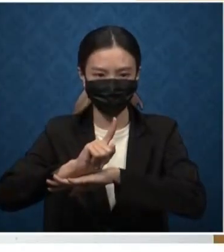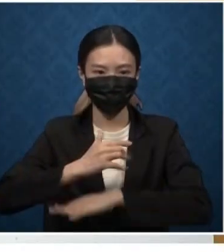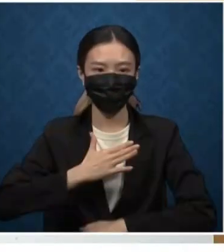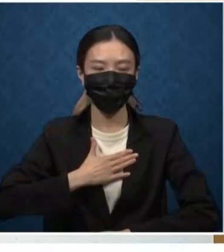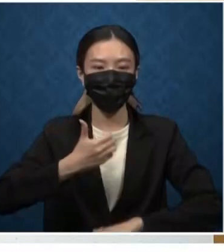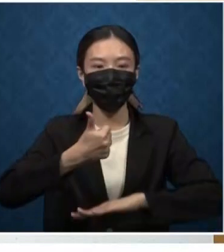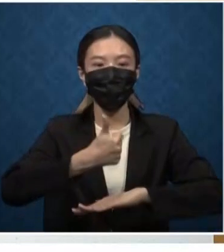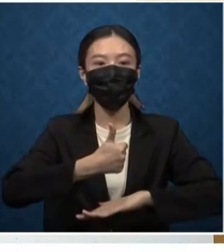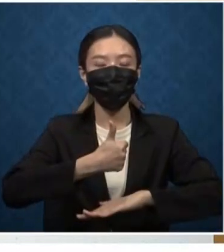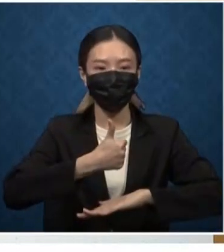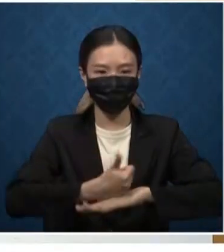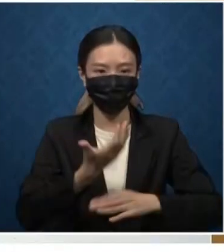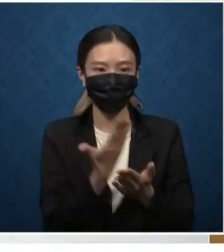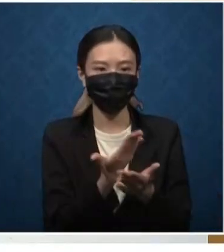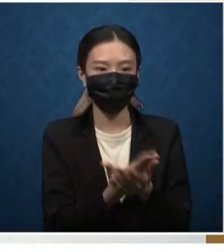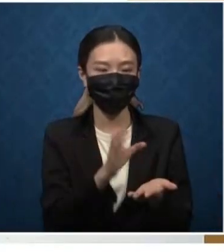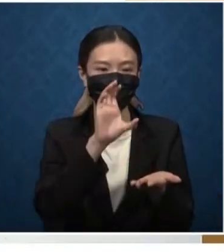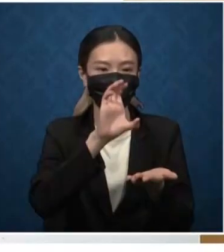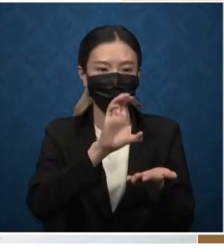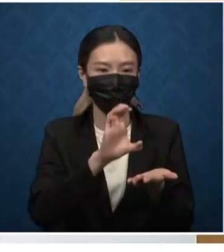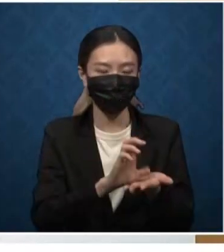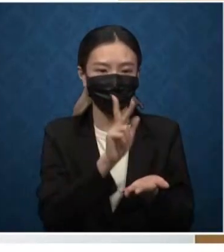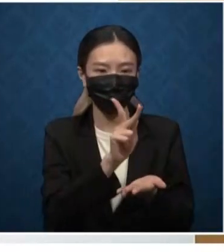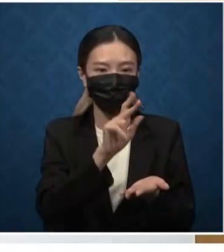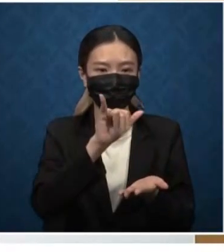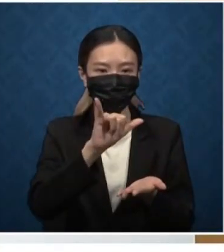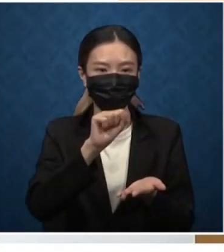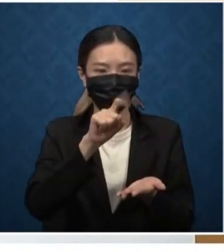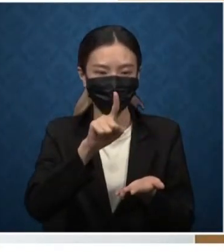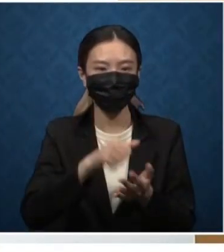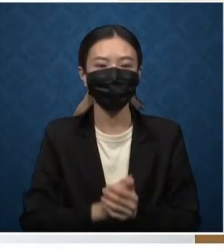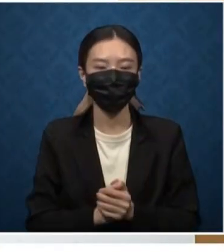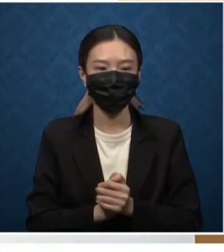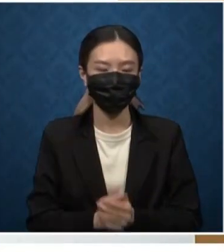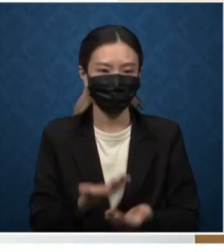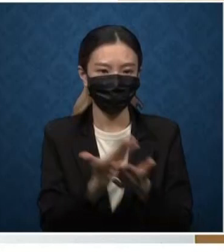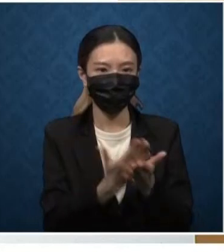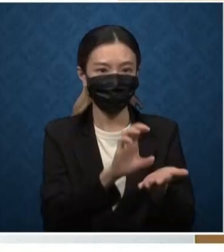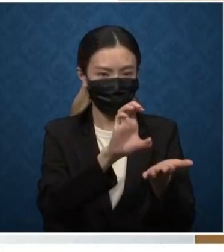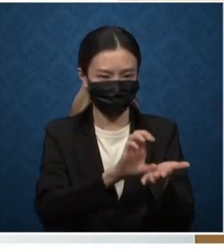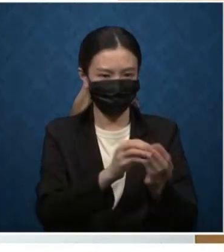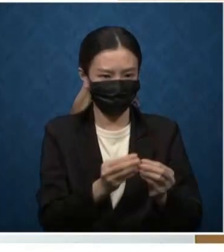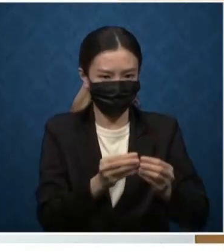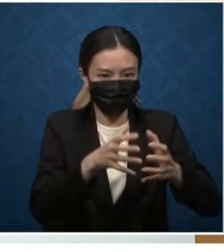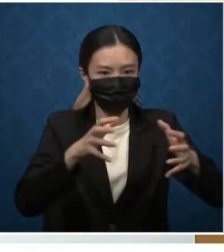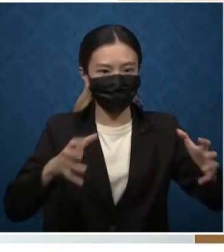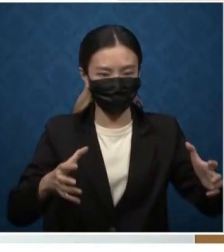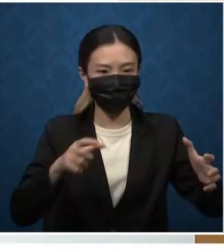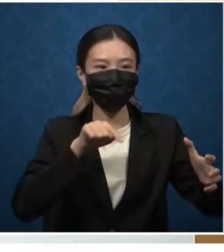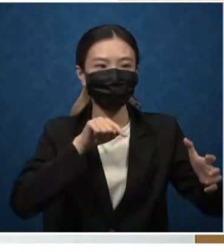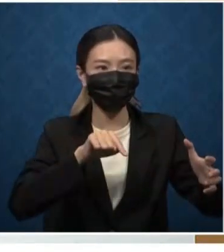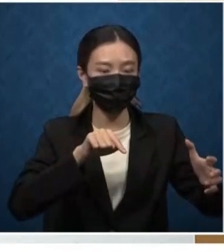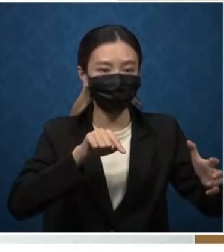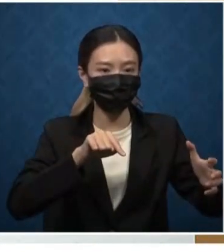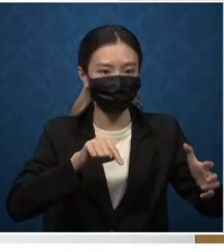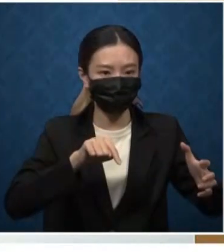ท์ผู้จัดการกองทุนเงินให้กู้ยืมเพื่อการศึกษาครับครับอย่างที่ผมได้เรียนให้ทราบกองทุนกยศ.เป็นกองทุนขนาดใหญ่นะครับเรามีค